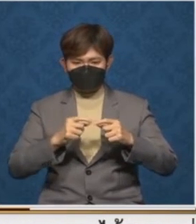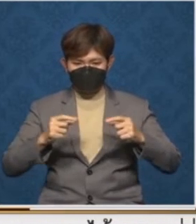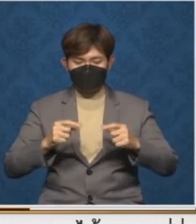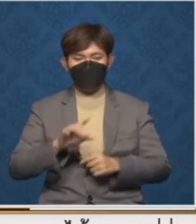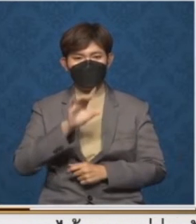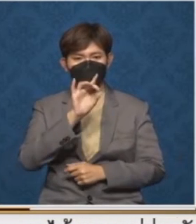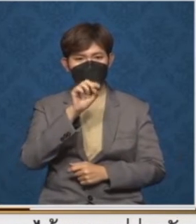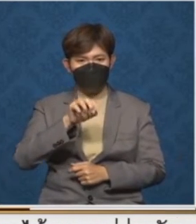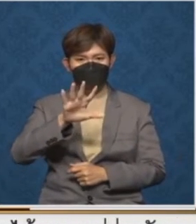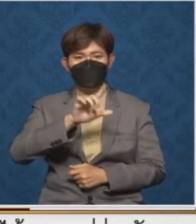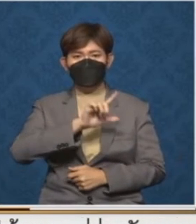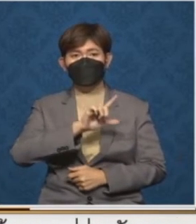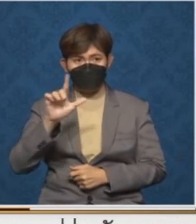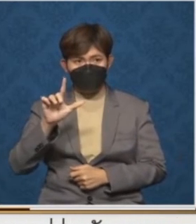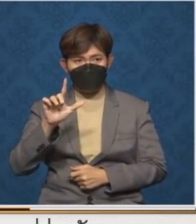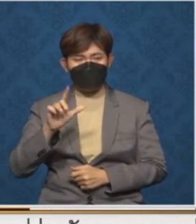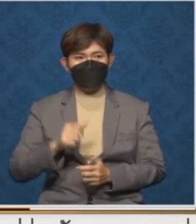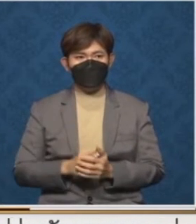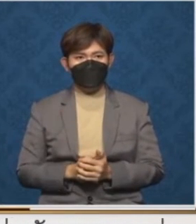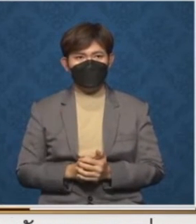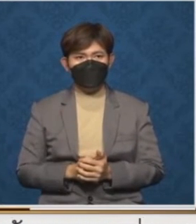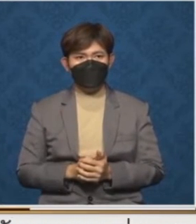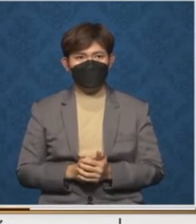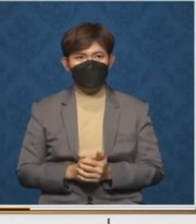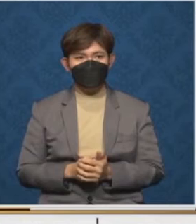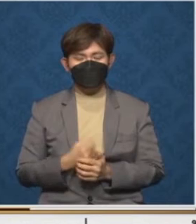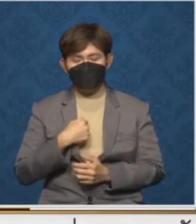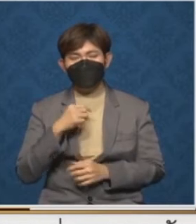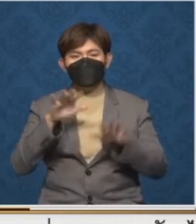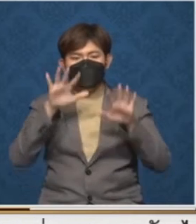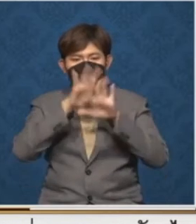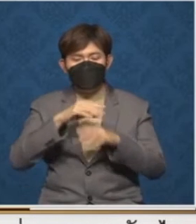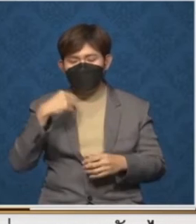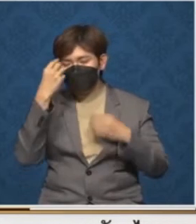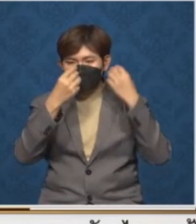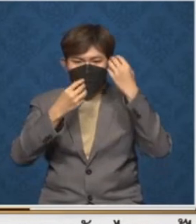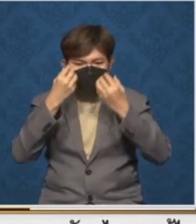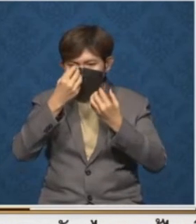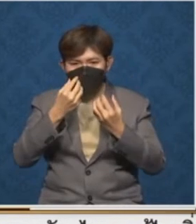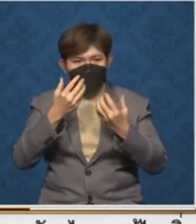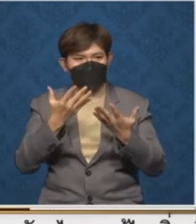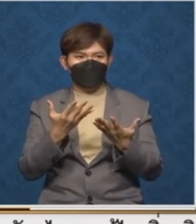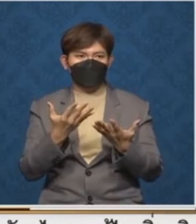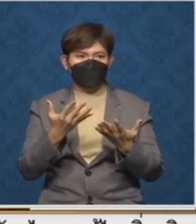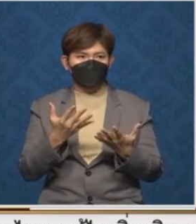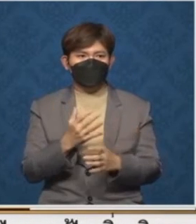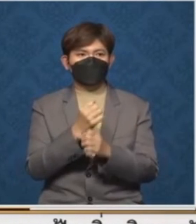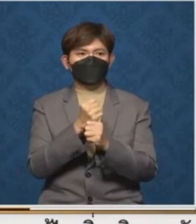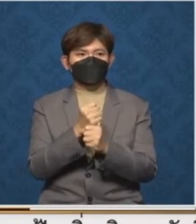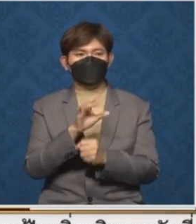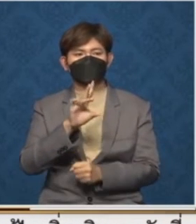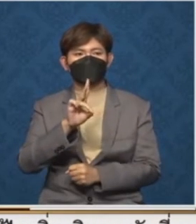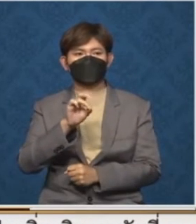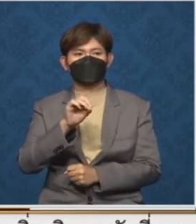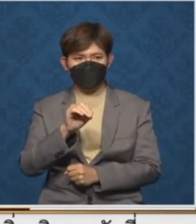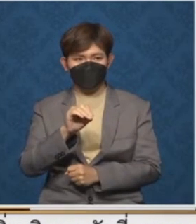คตินะครับชมลมแพทยจนวทบอกว่า เปิดราคาการซือข